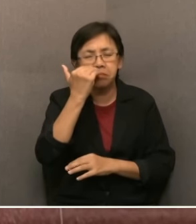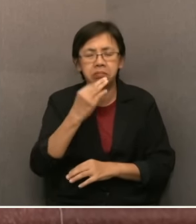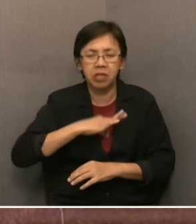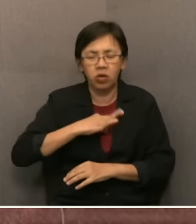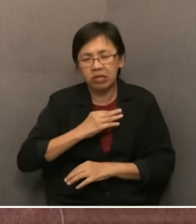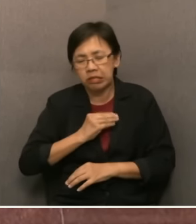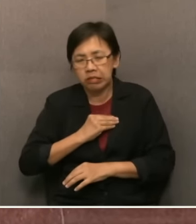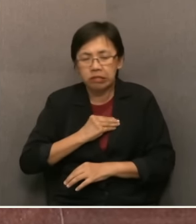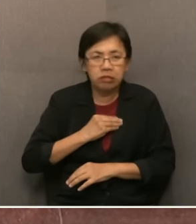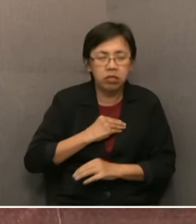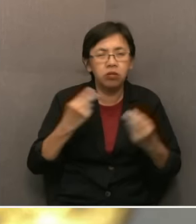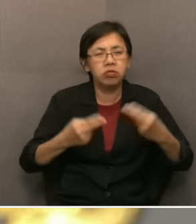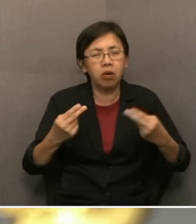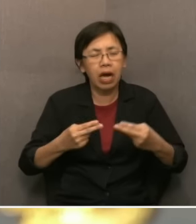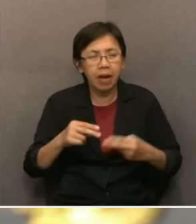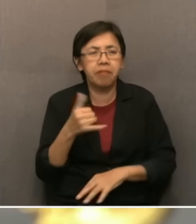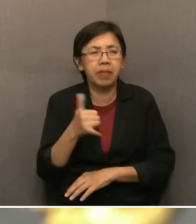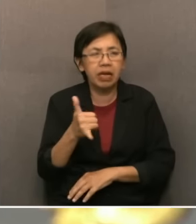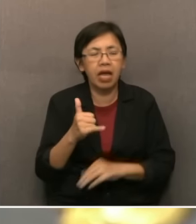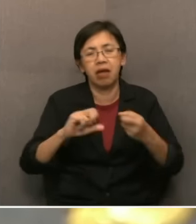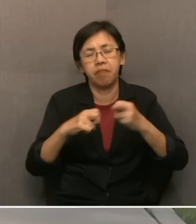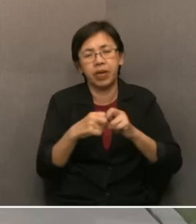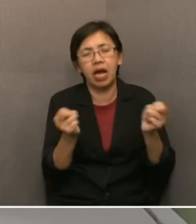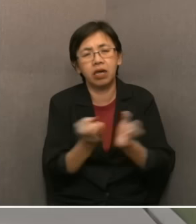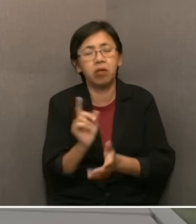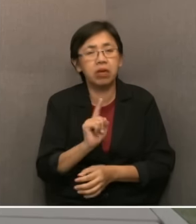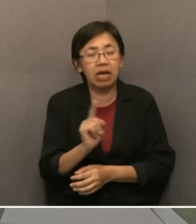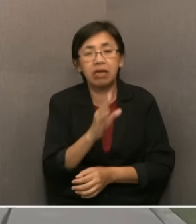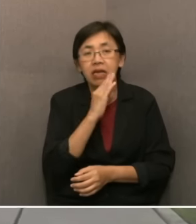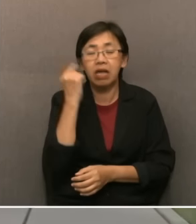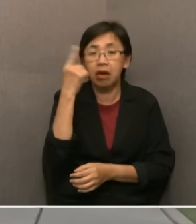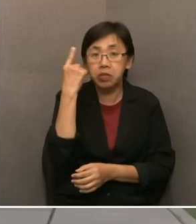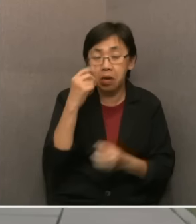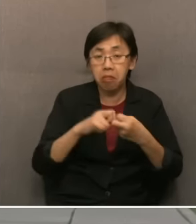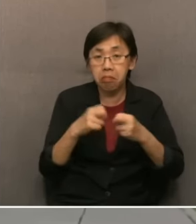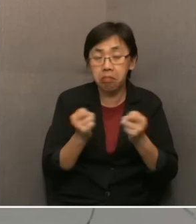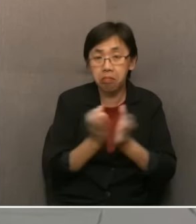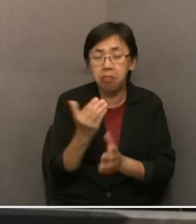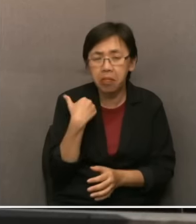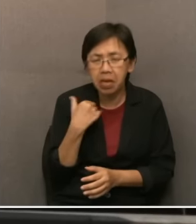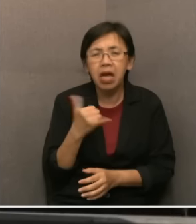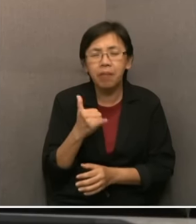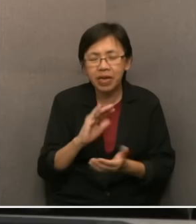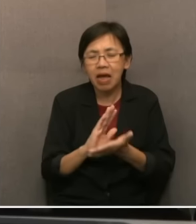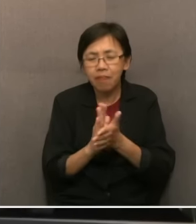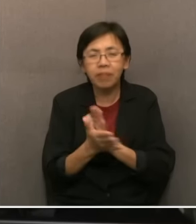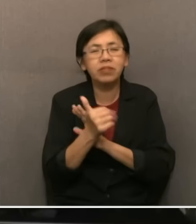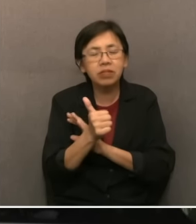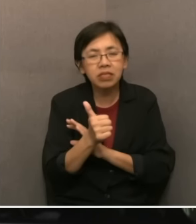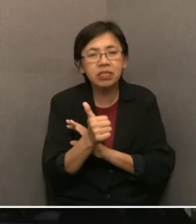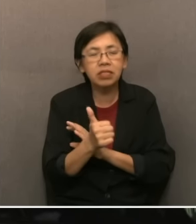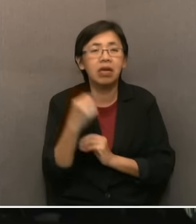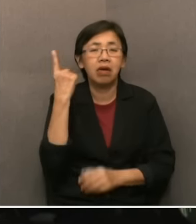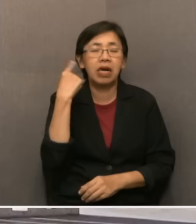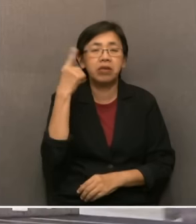ใจว่าในช่วงสงครามเงี้ยมันจะมีผลยังไงสำหรับการท่องเที่ยวมั้ยมันก็อาจจะฟื้นตัวได้อ่ะค่ะในเรื่องที่ว่าเพราะว่าตอนเการท่อง